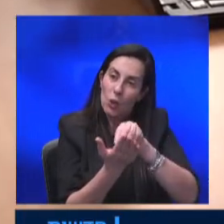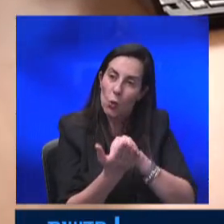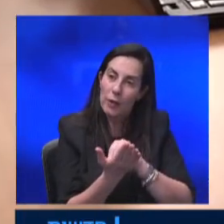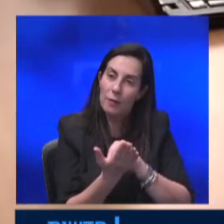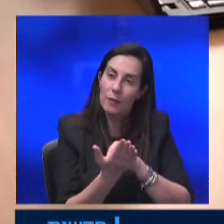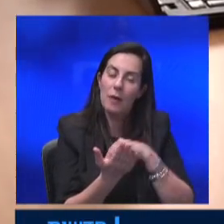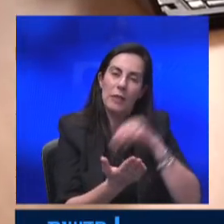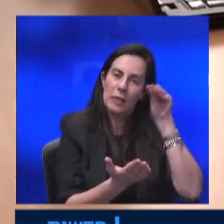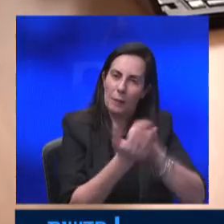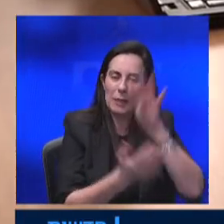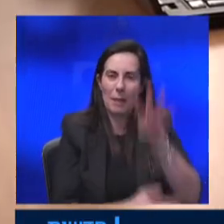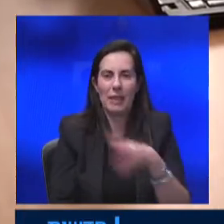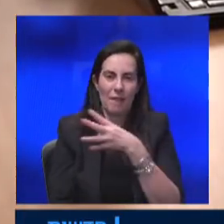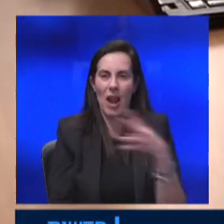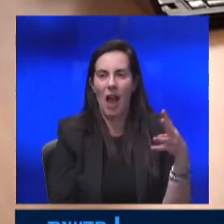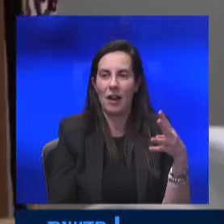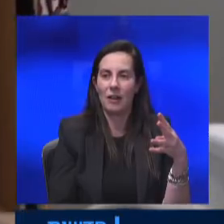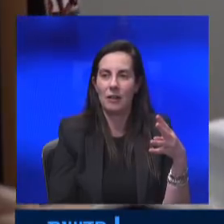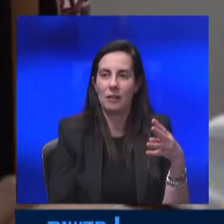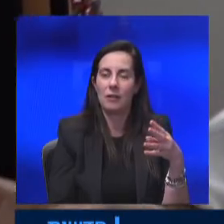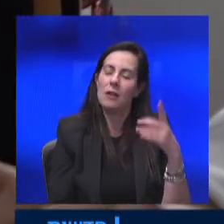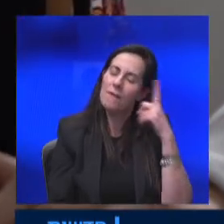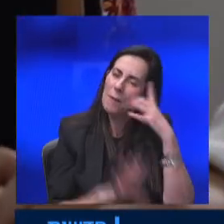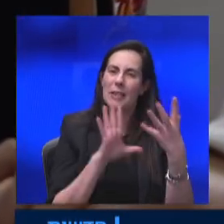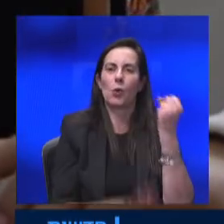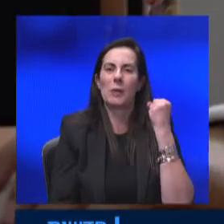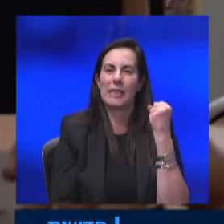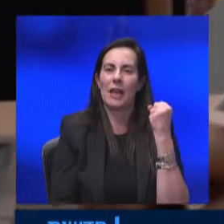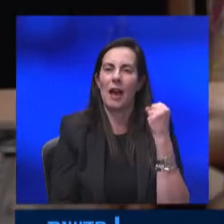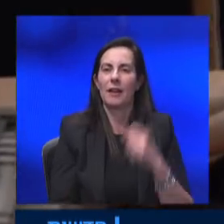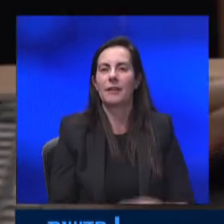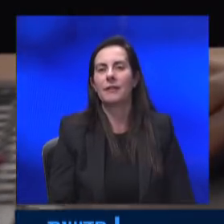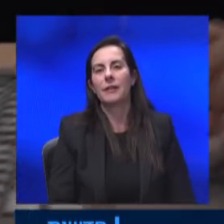את זה בטבלה ומסיקות מסקנות.